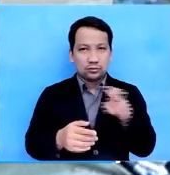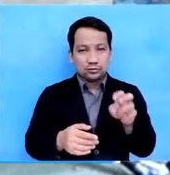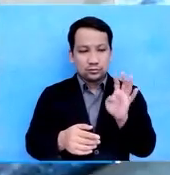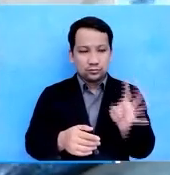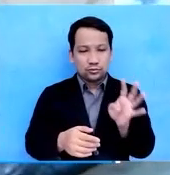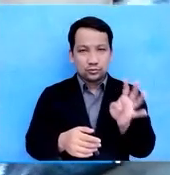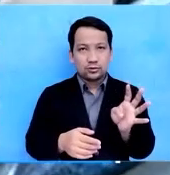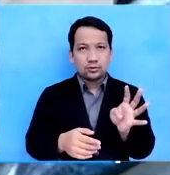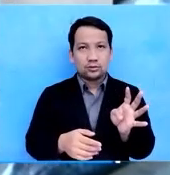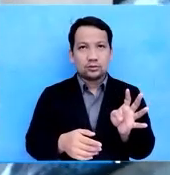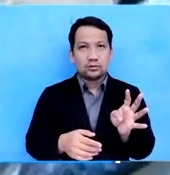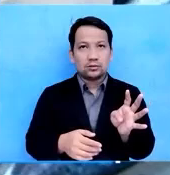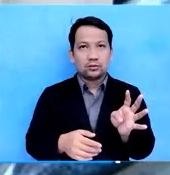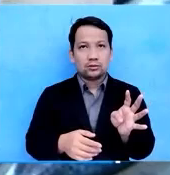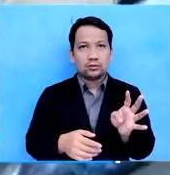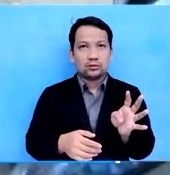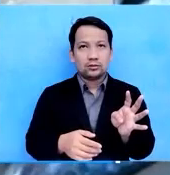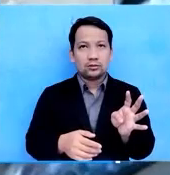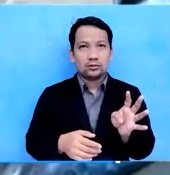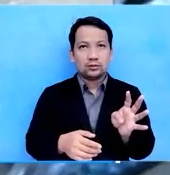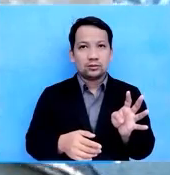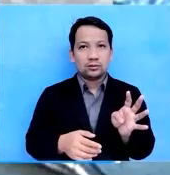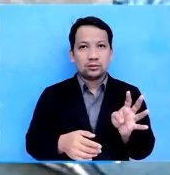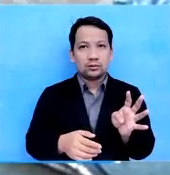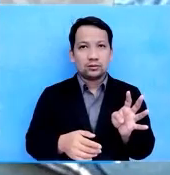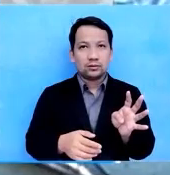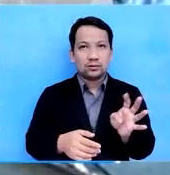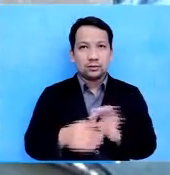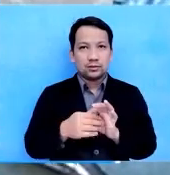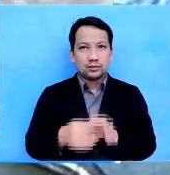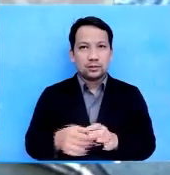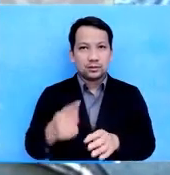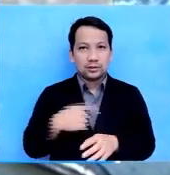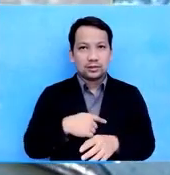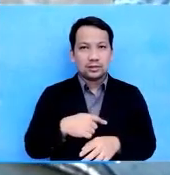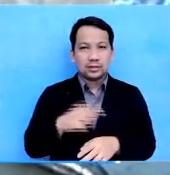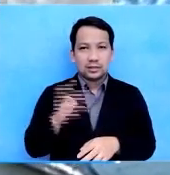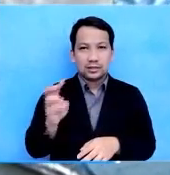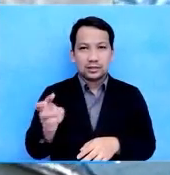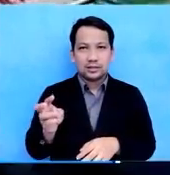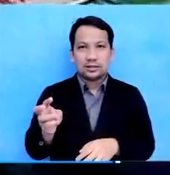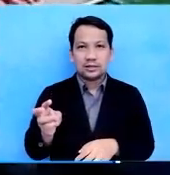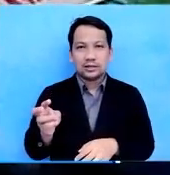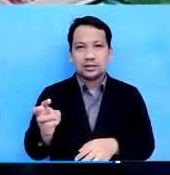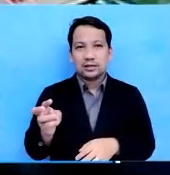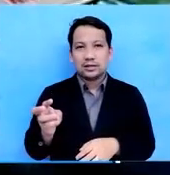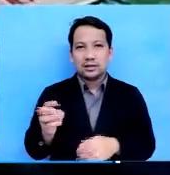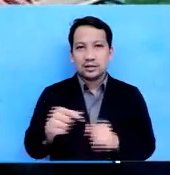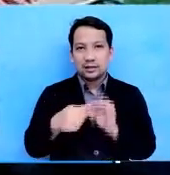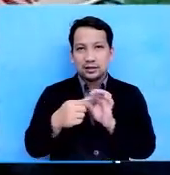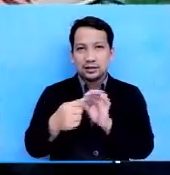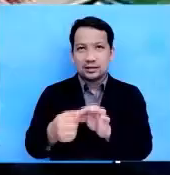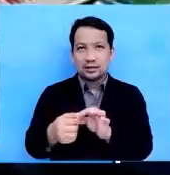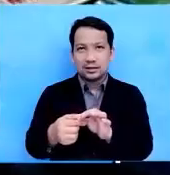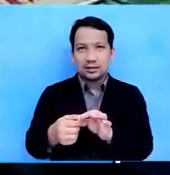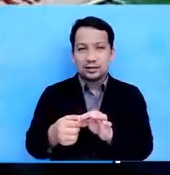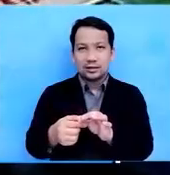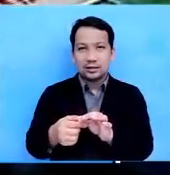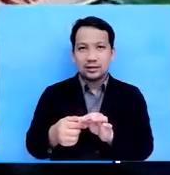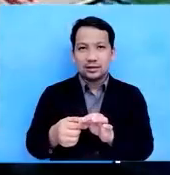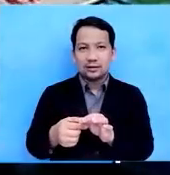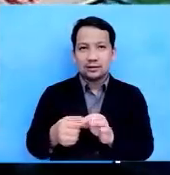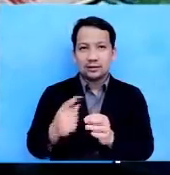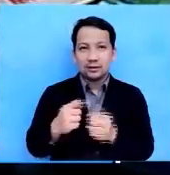pesos na kada kilo mula sa dating 160 pesos. Kapansin-pansin na maliliit ang mga huli at kakaunti lang ang supply